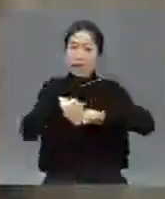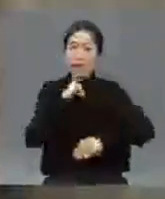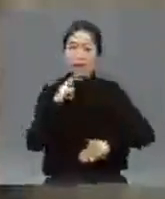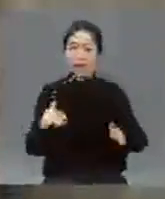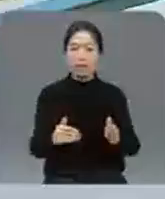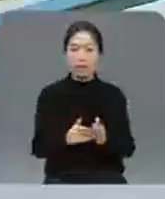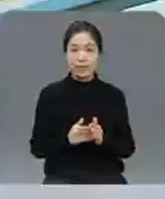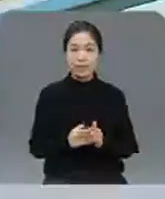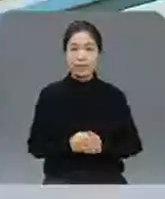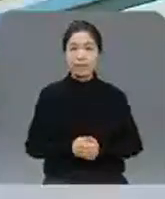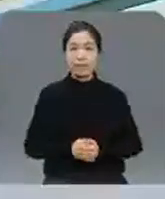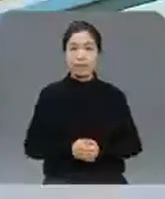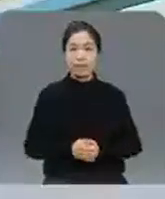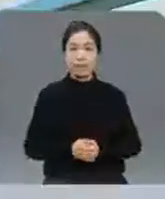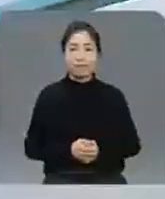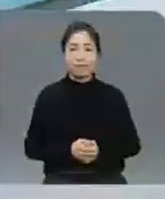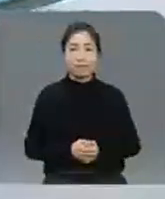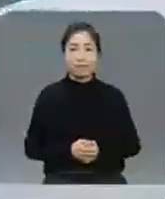설명했